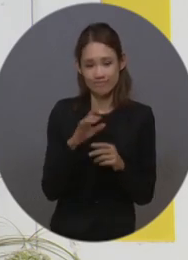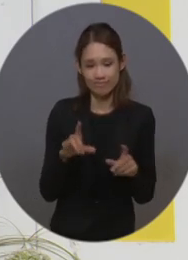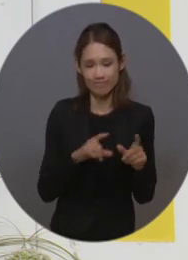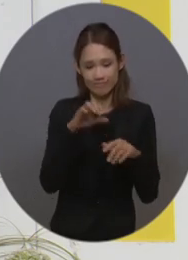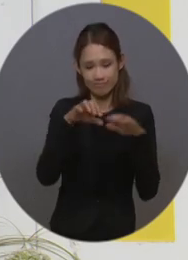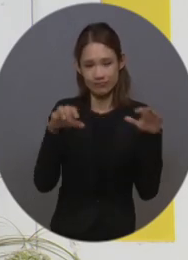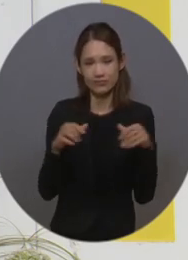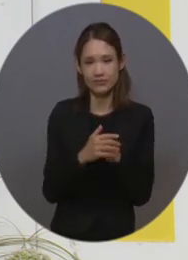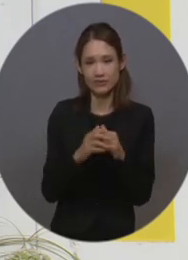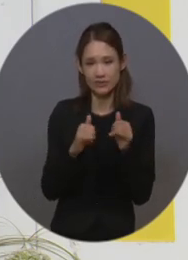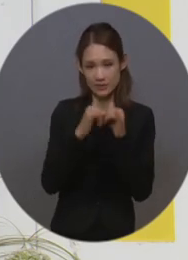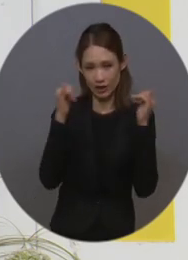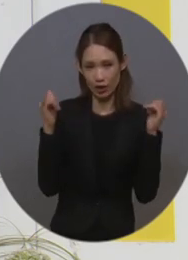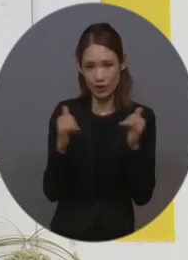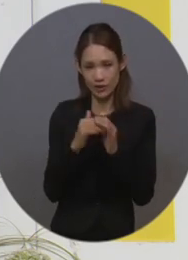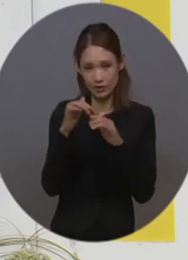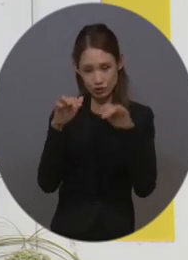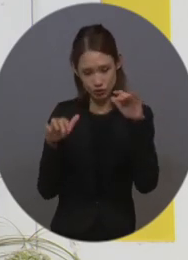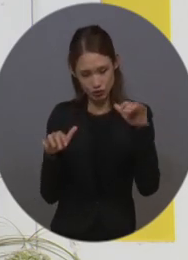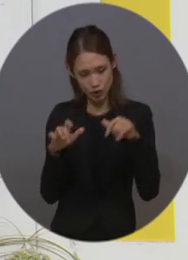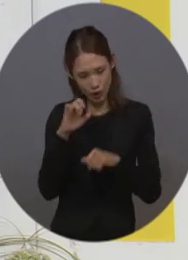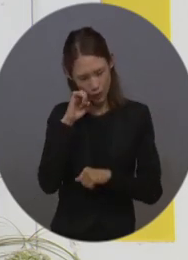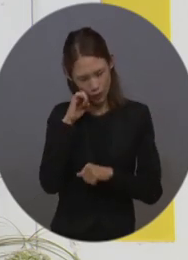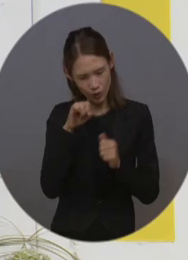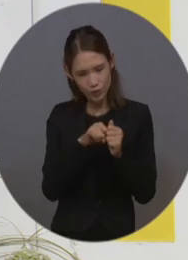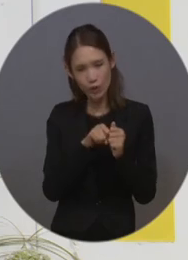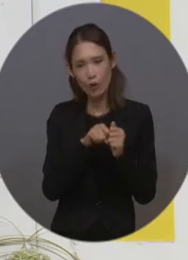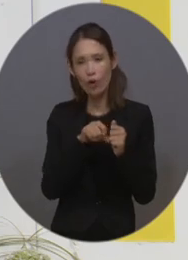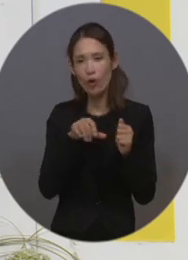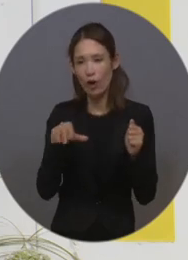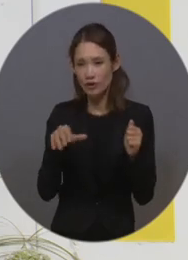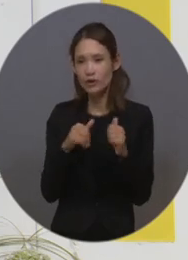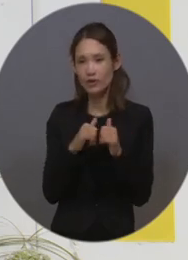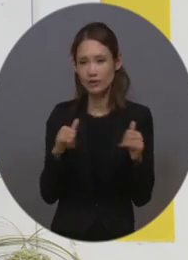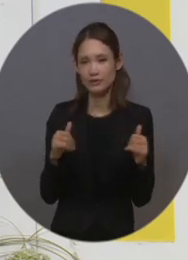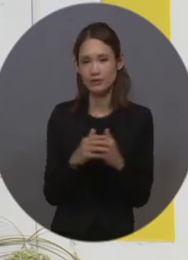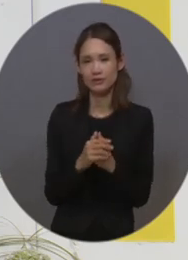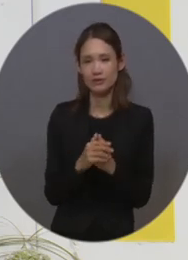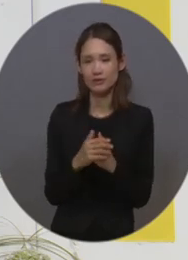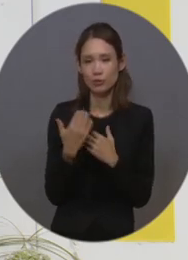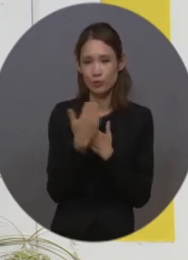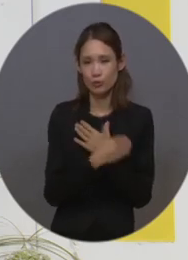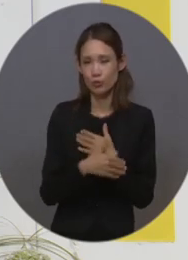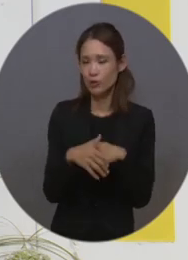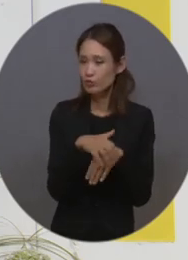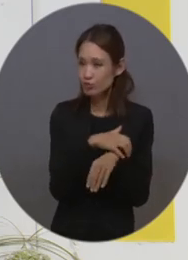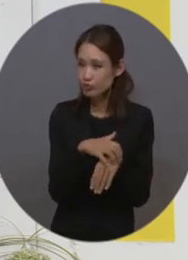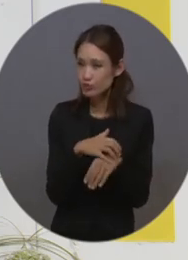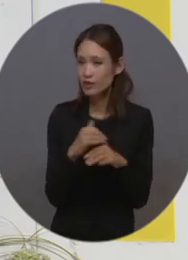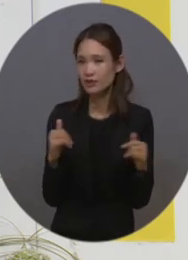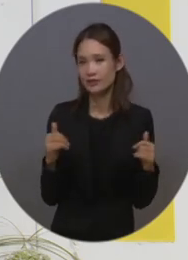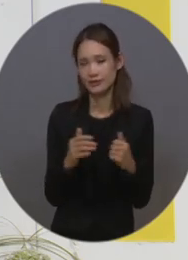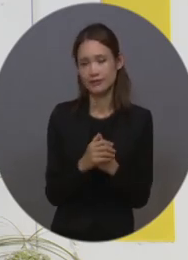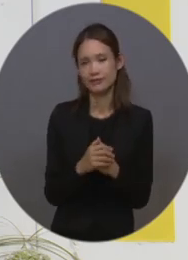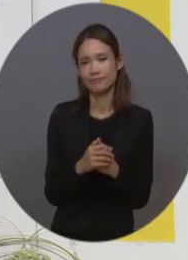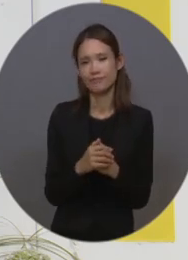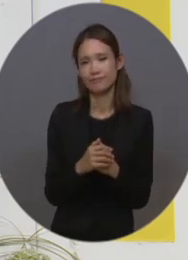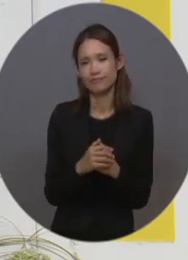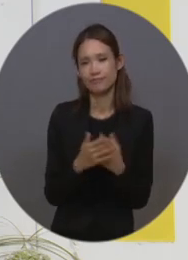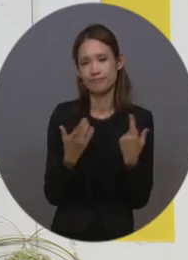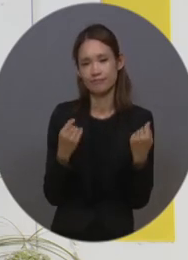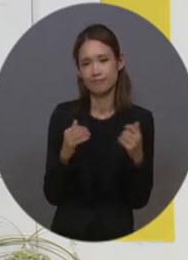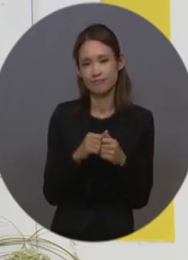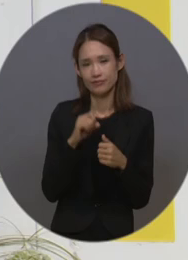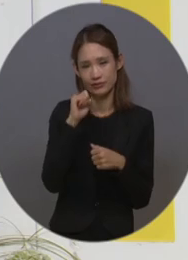주변에서 사회 그리고 이웃들이 그러한 어렵고 소외되신 분들 또 몸이 불편하신 분들 그분들의